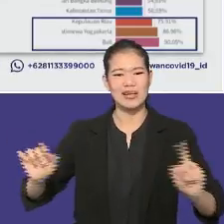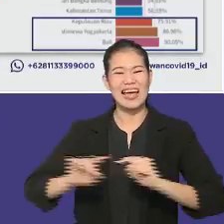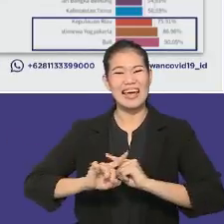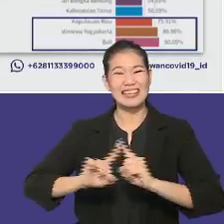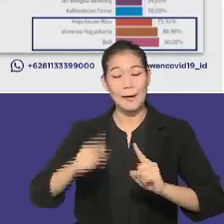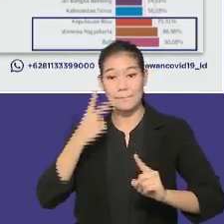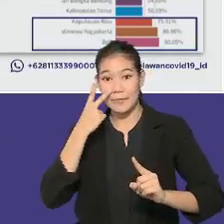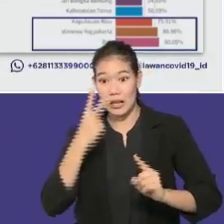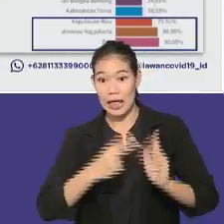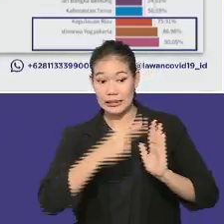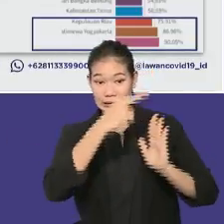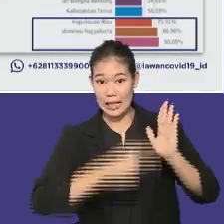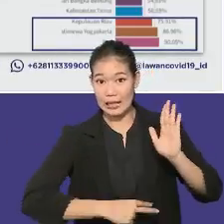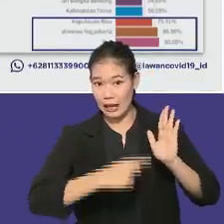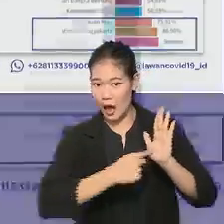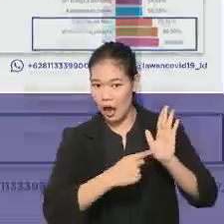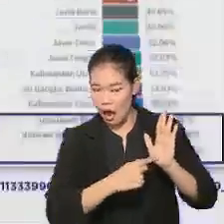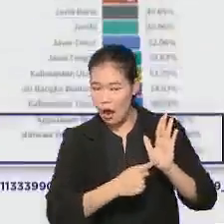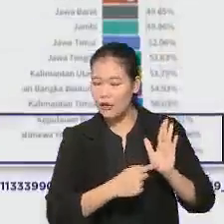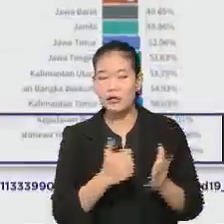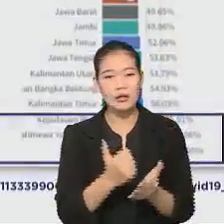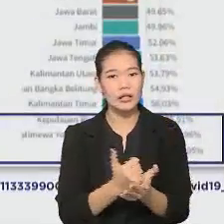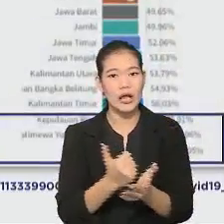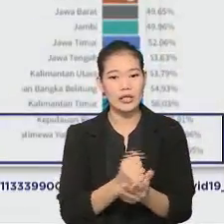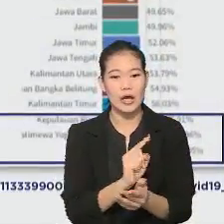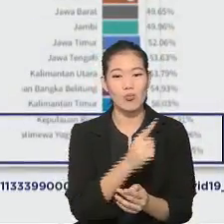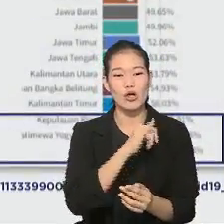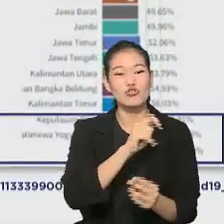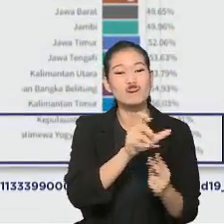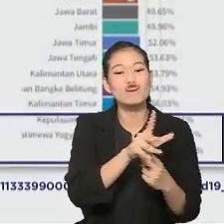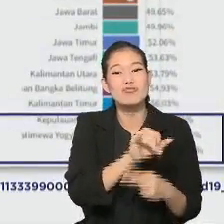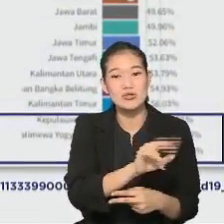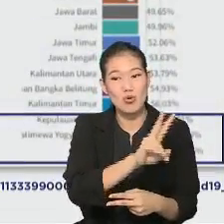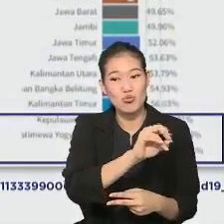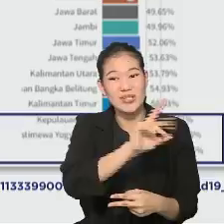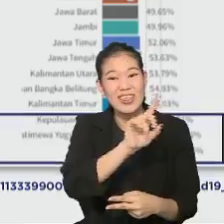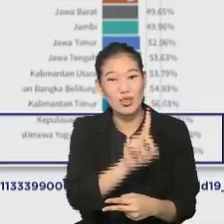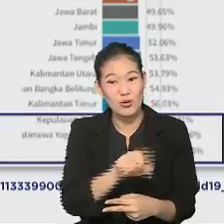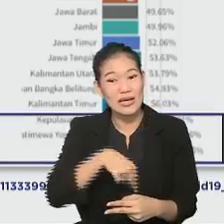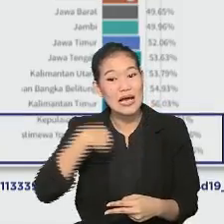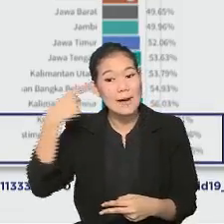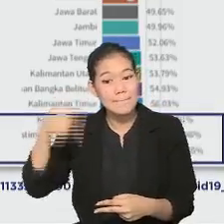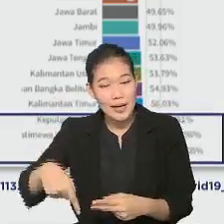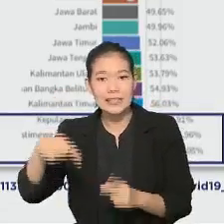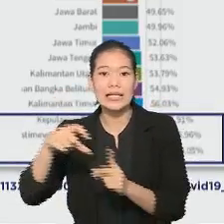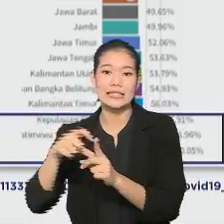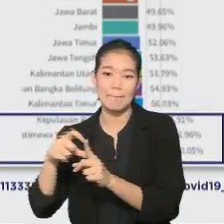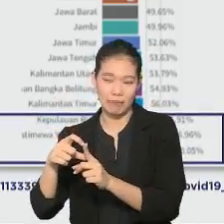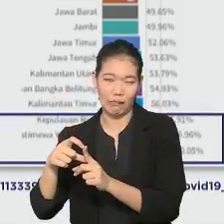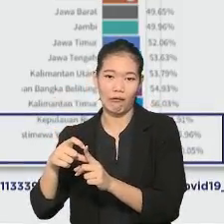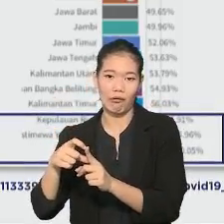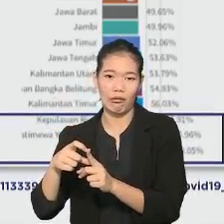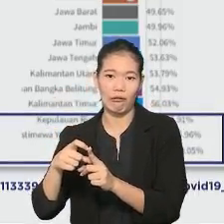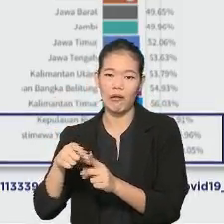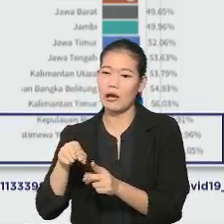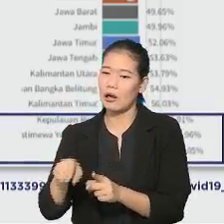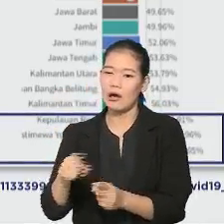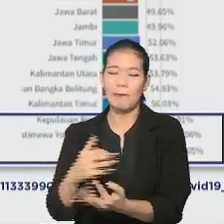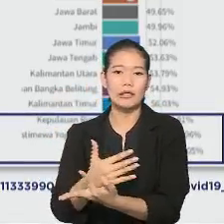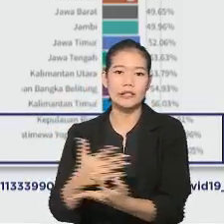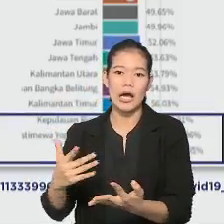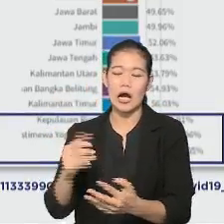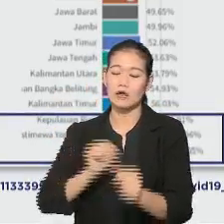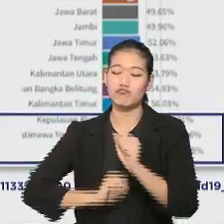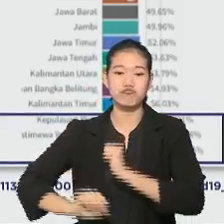data Google Mobility, ternyata sejak bulan Juli 2021 hingga Desember ini, mobilitas